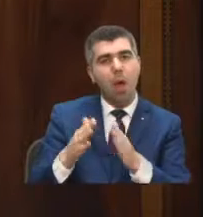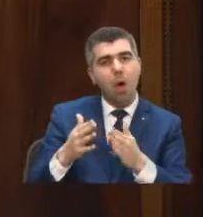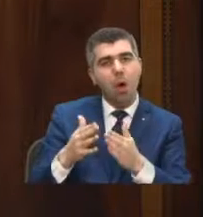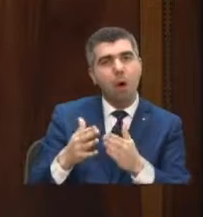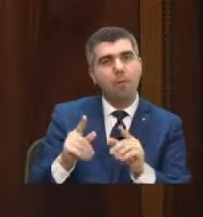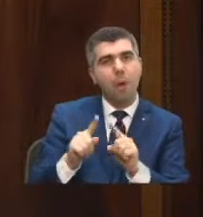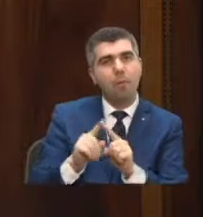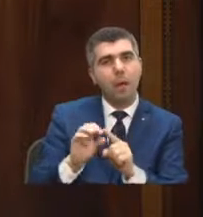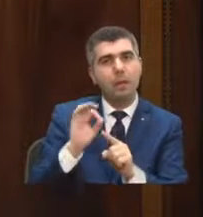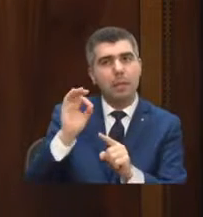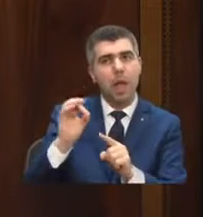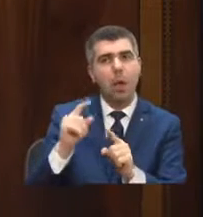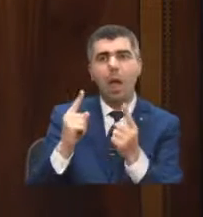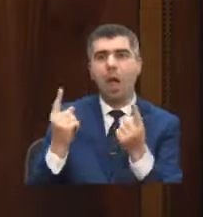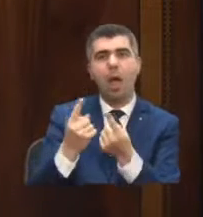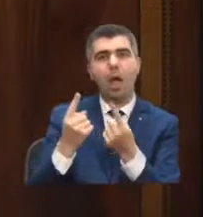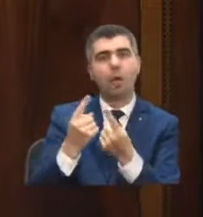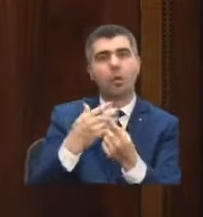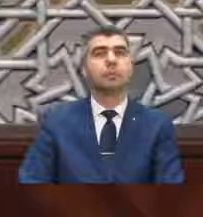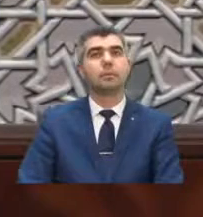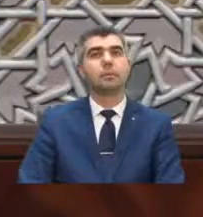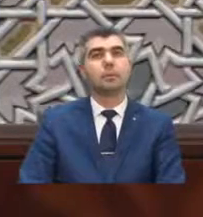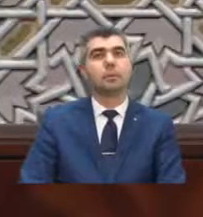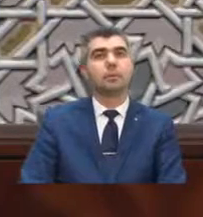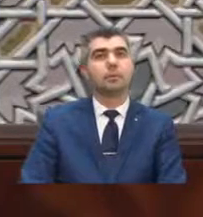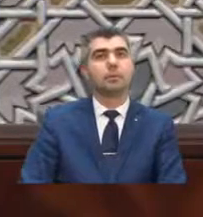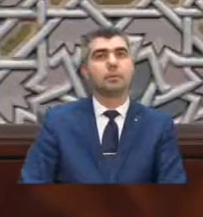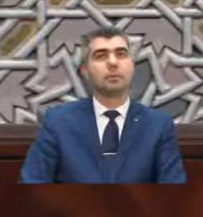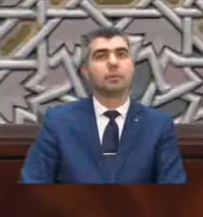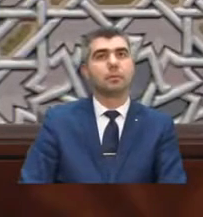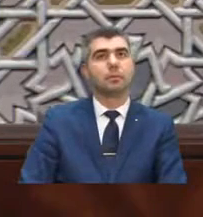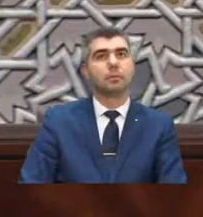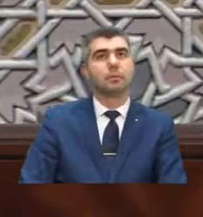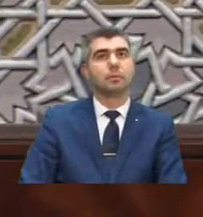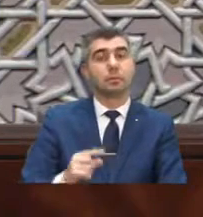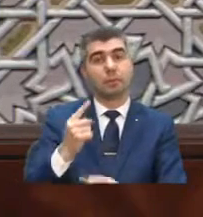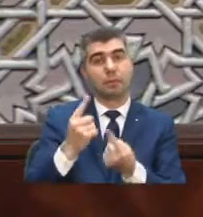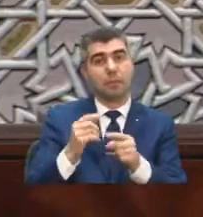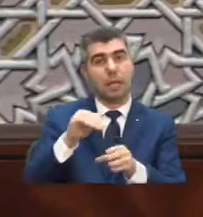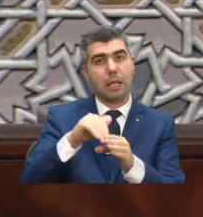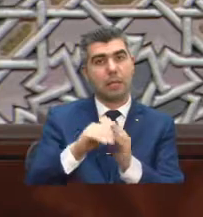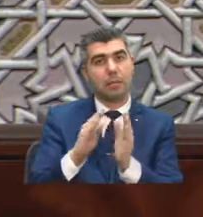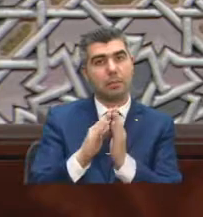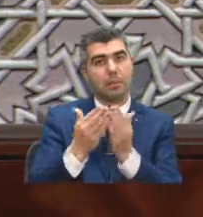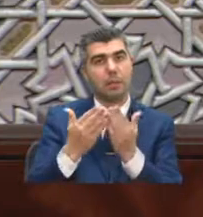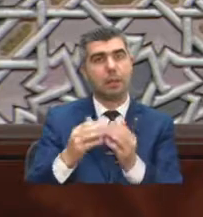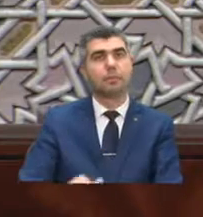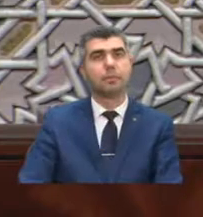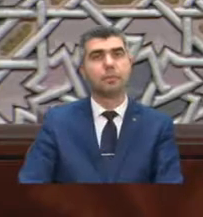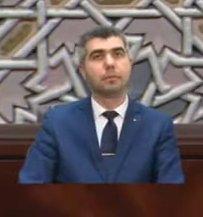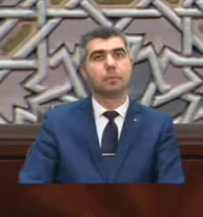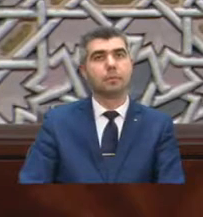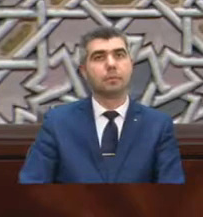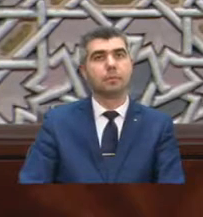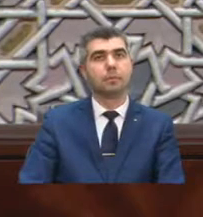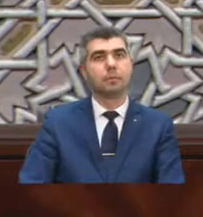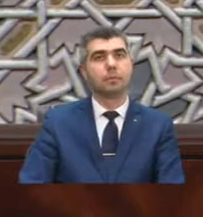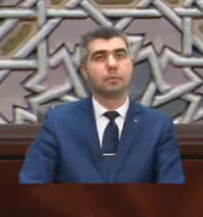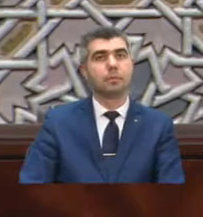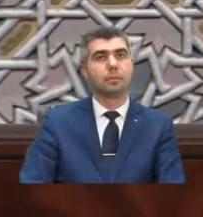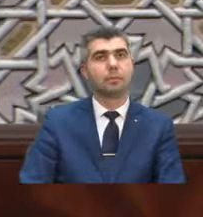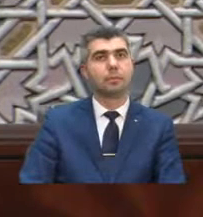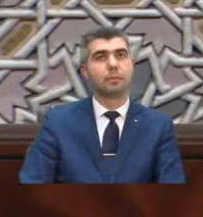الوضع الوبائي هو عادي. وشكرا لكم. نقيب مجموعة نيابية التقدم والاشتراكية فيما تبقى من الوقت.